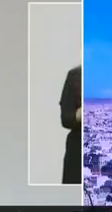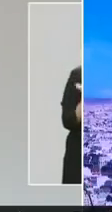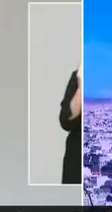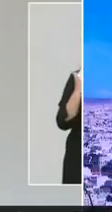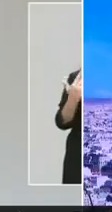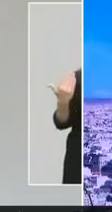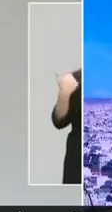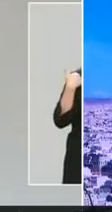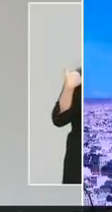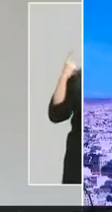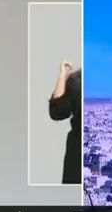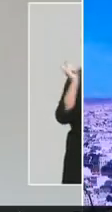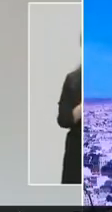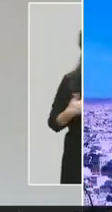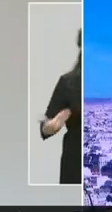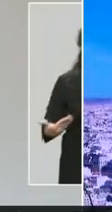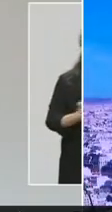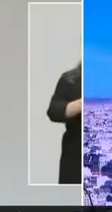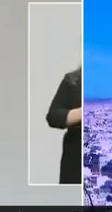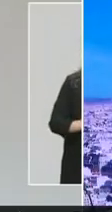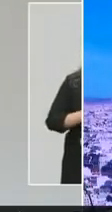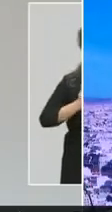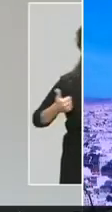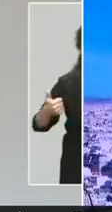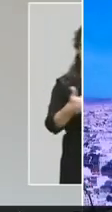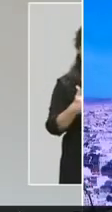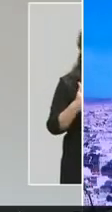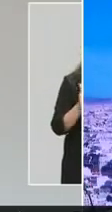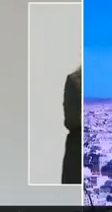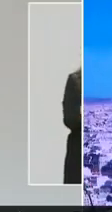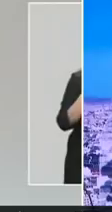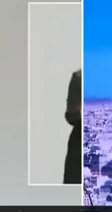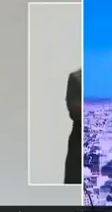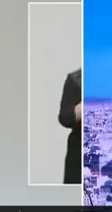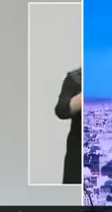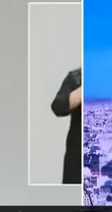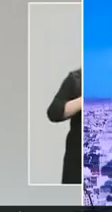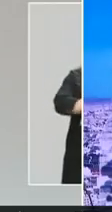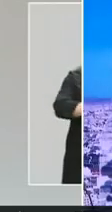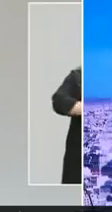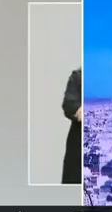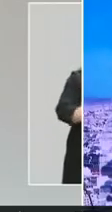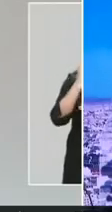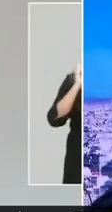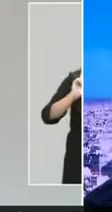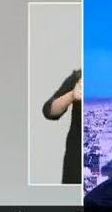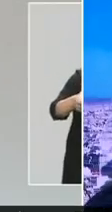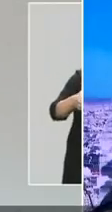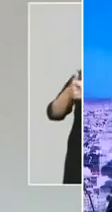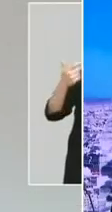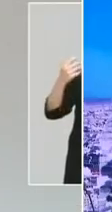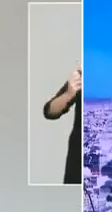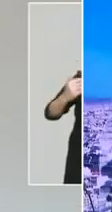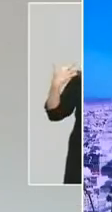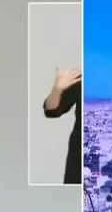Et on n'a pas assez misé sur les médecins de proximité, sur les pharmacies de proximité. Les médecins ont été beaucoup découragés. Au début, rappelez-vous, c'était les fins de dose des